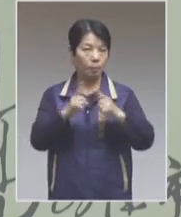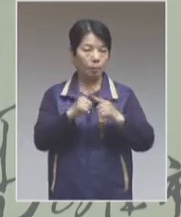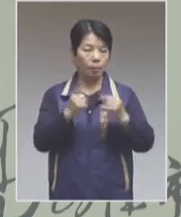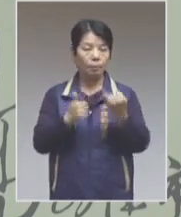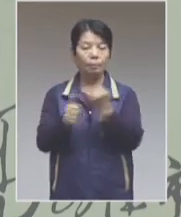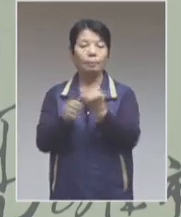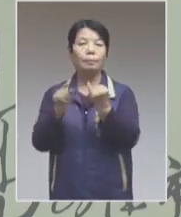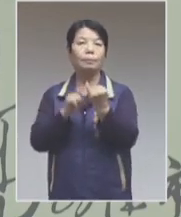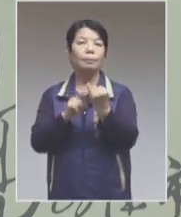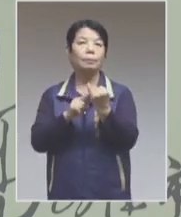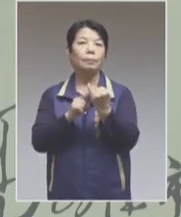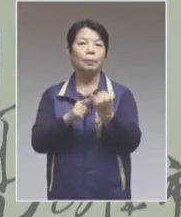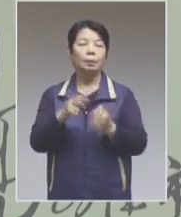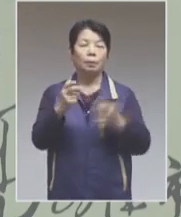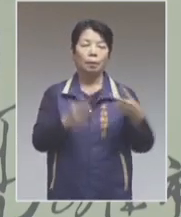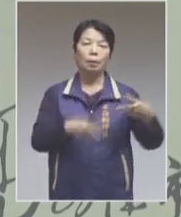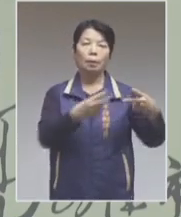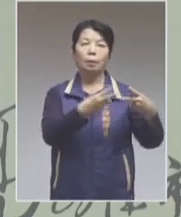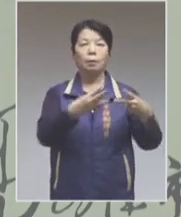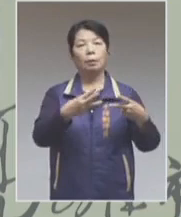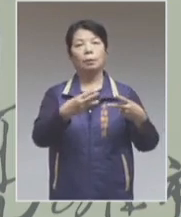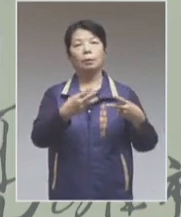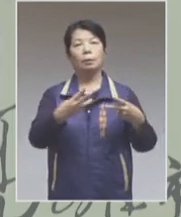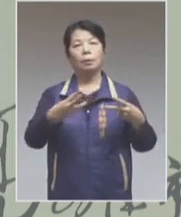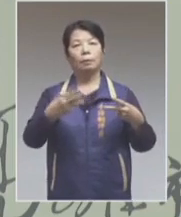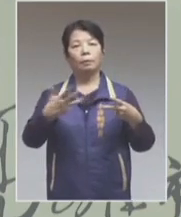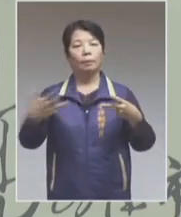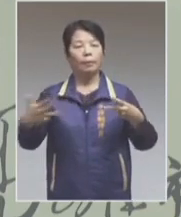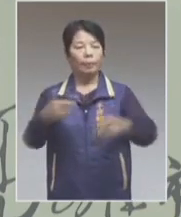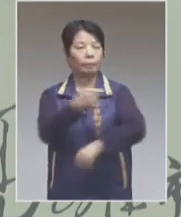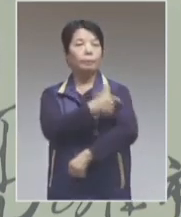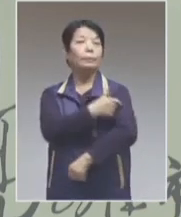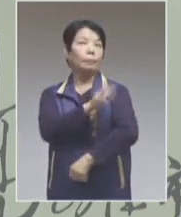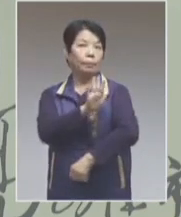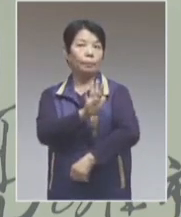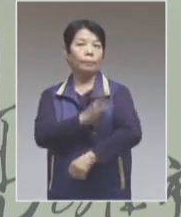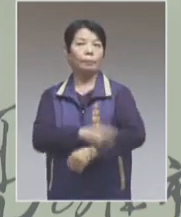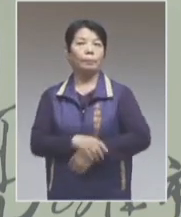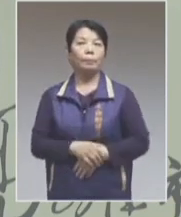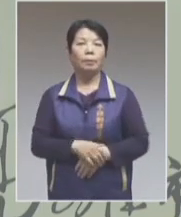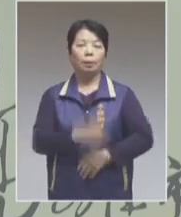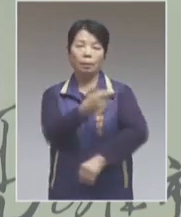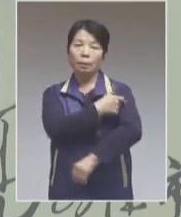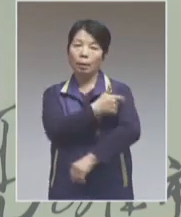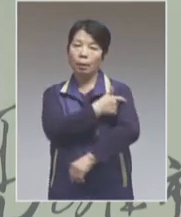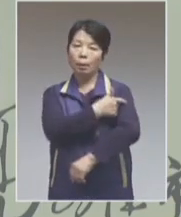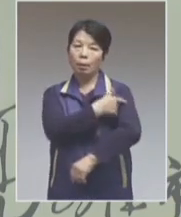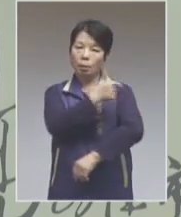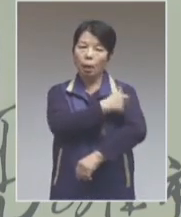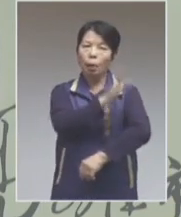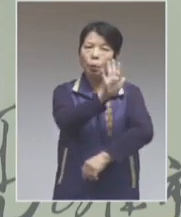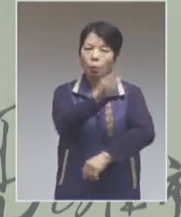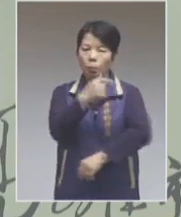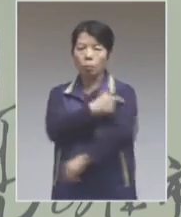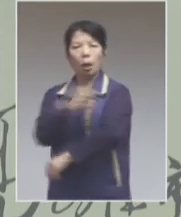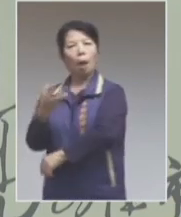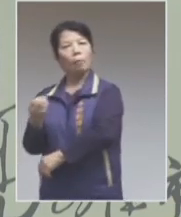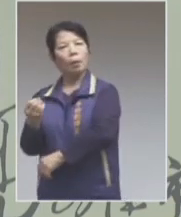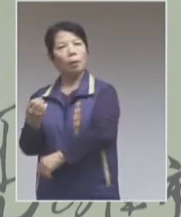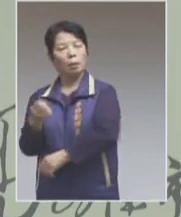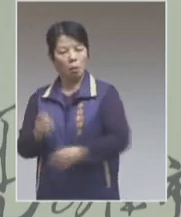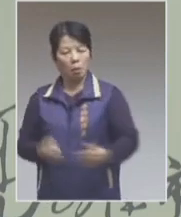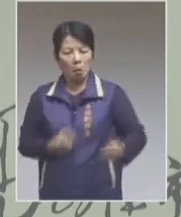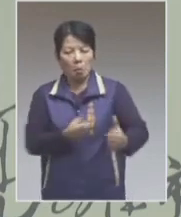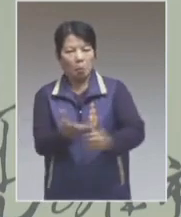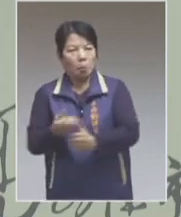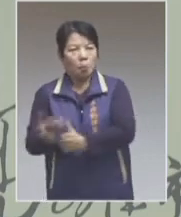偶啊，23388的配偶也有打疫苗。所以有打疫苗跟没有打疫苗，其实在染疫，其实在